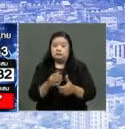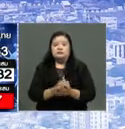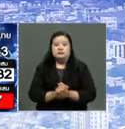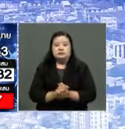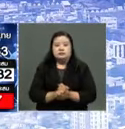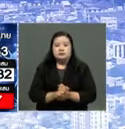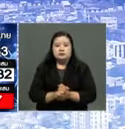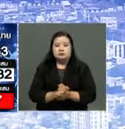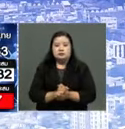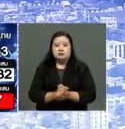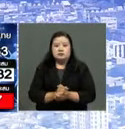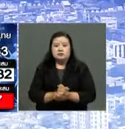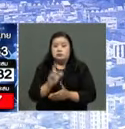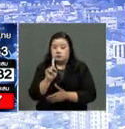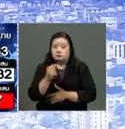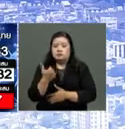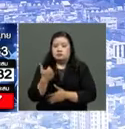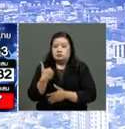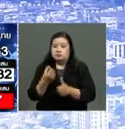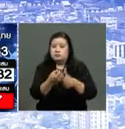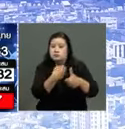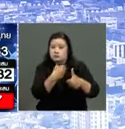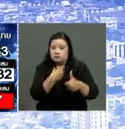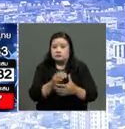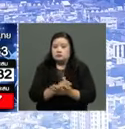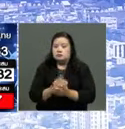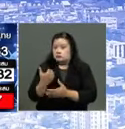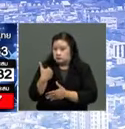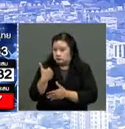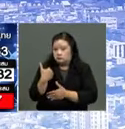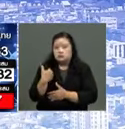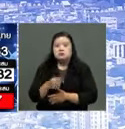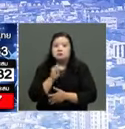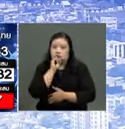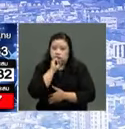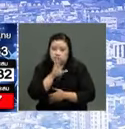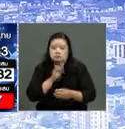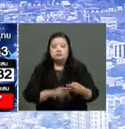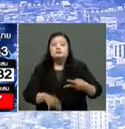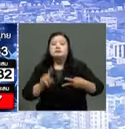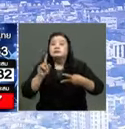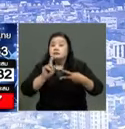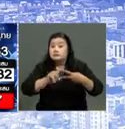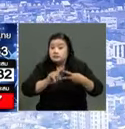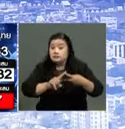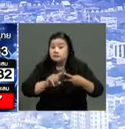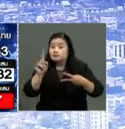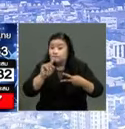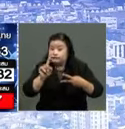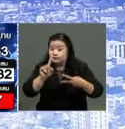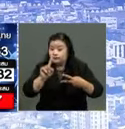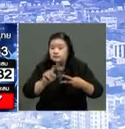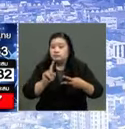นะครับที่เขาแนะนำนะครับให้ให้ดำเนินการก็ได้แก่การReportนะครับเขาก็ทำ 2เรื่องขอเรียนว่าทำ 2